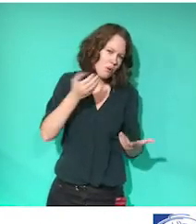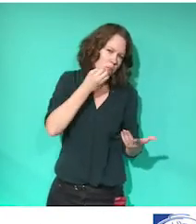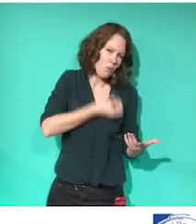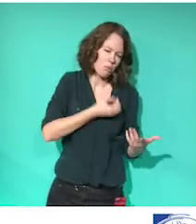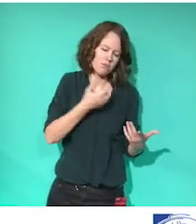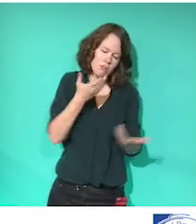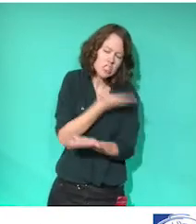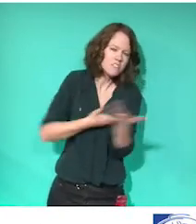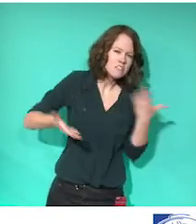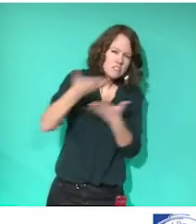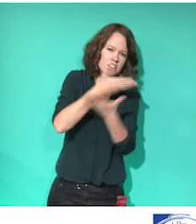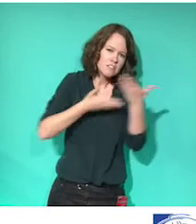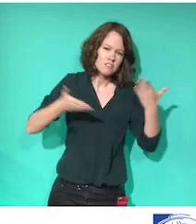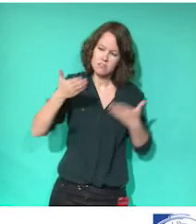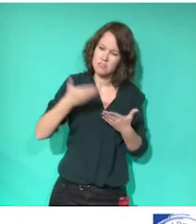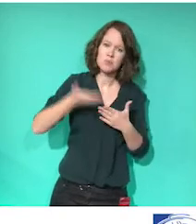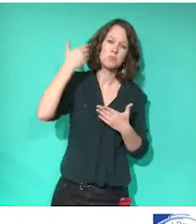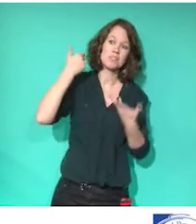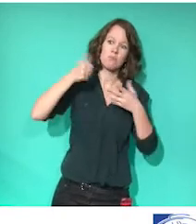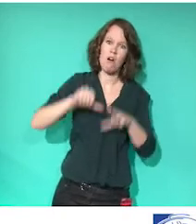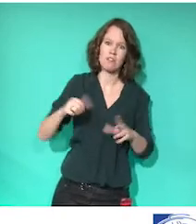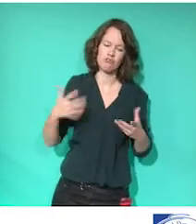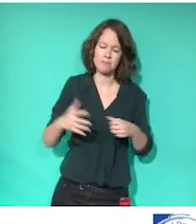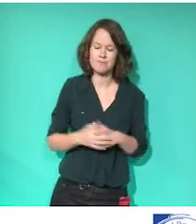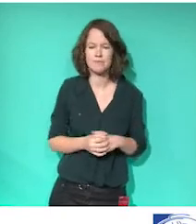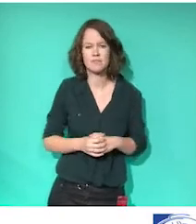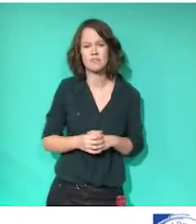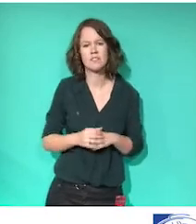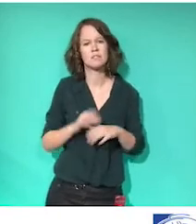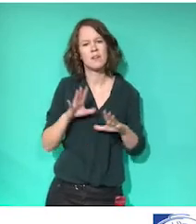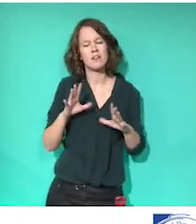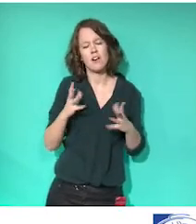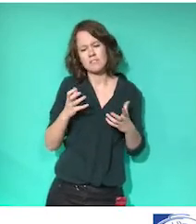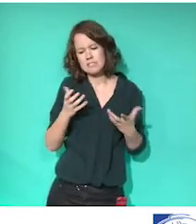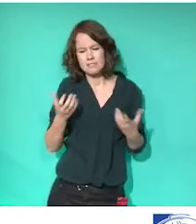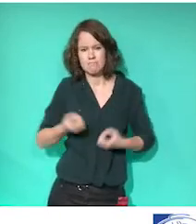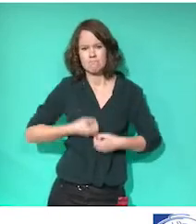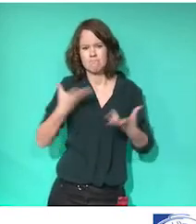beaucoup parlé au cours des 6 derniers mois. Mais ce que je voulais dire, c'est que